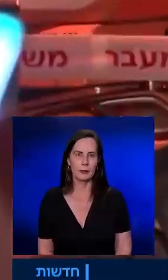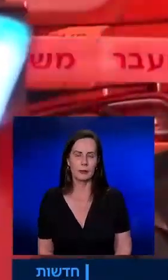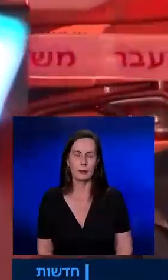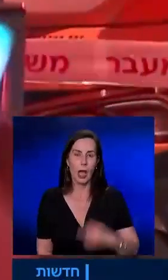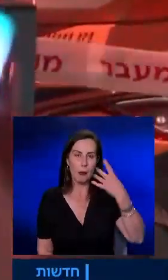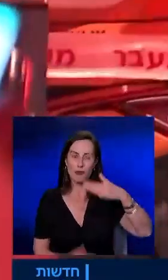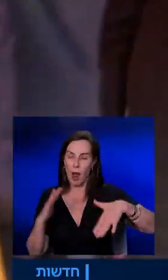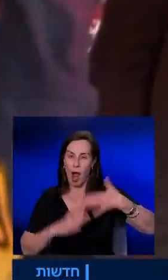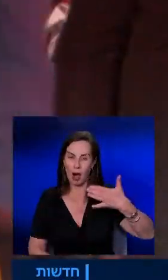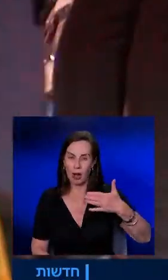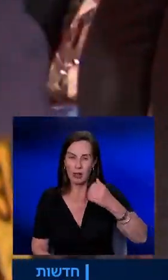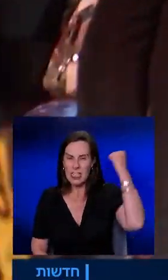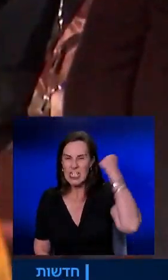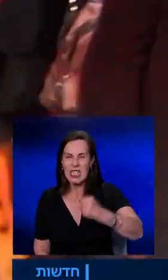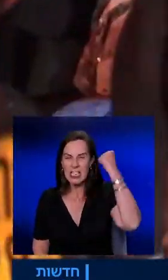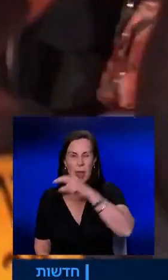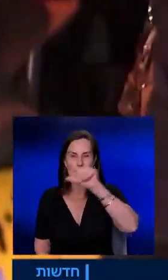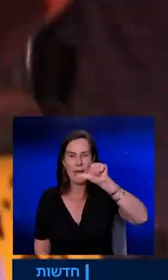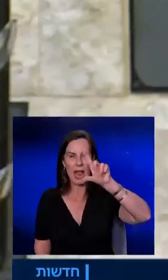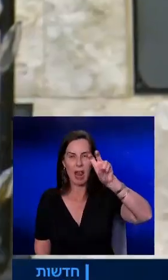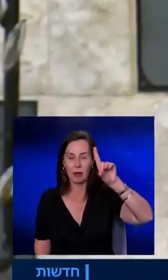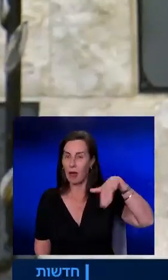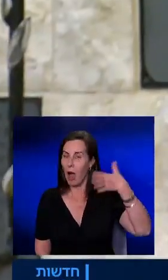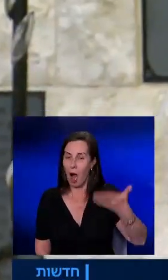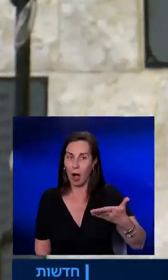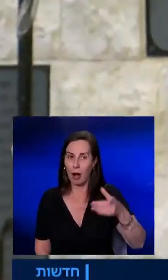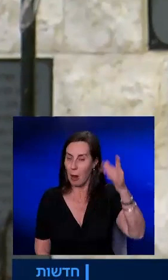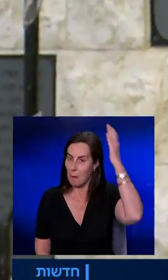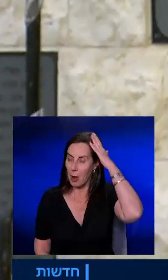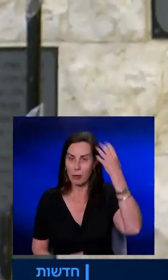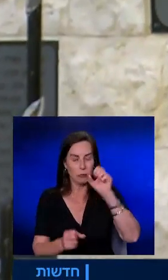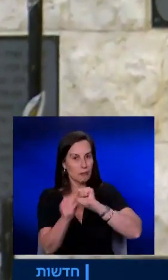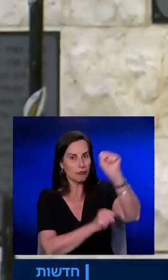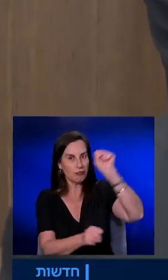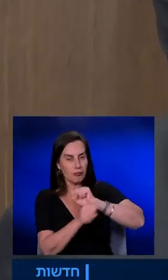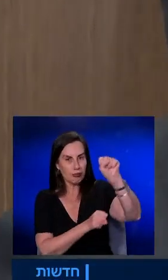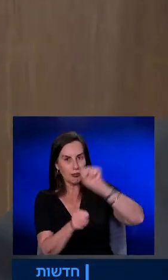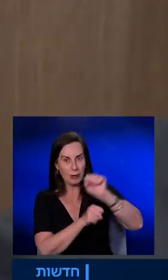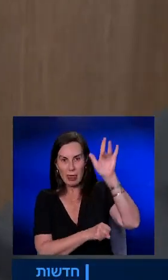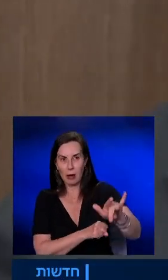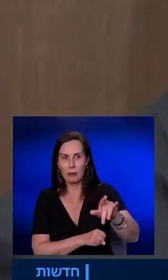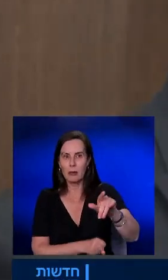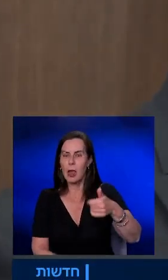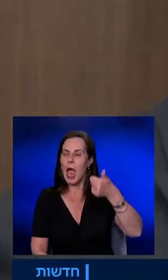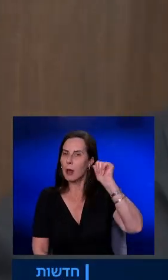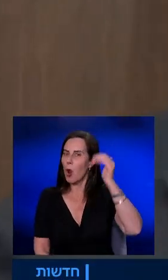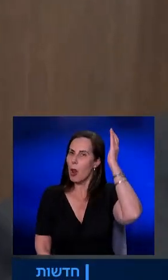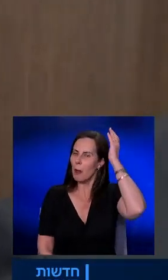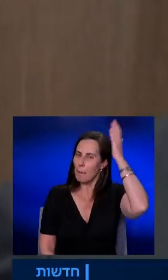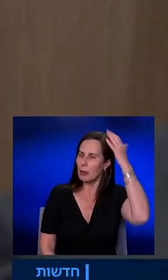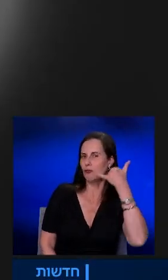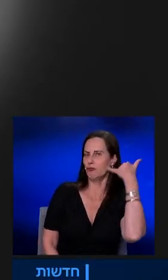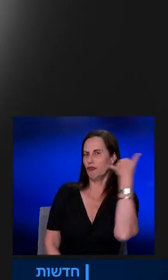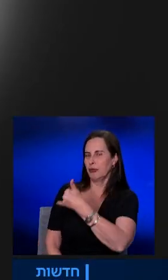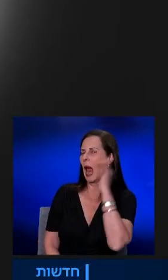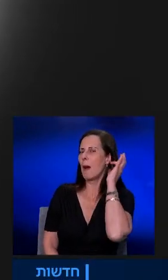5 ימים אחרי הפיגוע הרצחני באלעד, ואחרי שספג ביקורת חריפה ברשתות החברתיות, התקשר אתמול ראש הממשלה נפתלי בנט